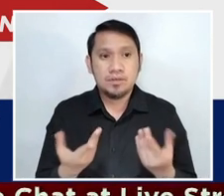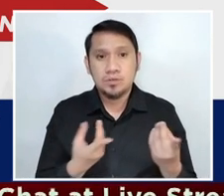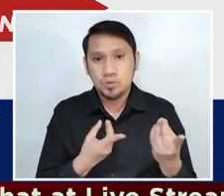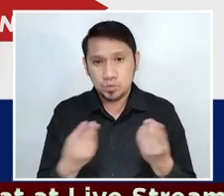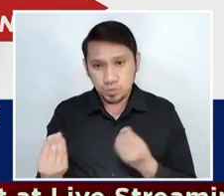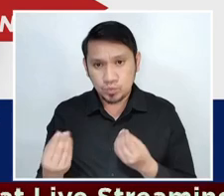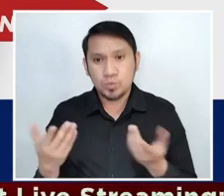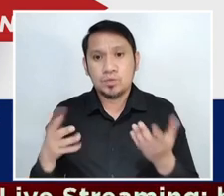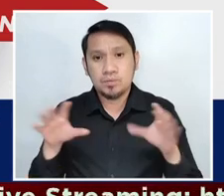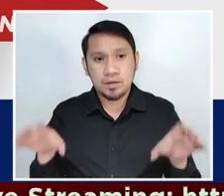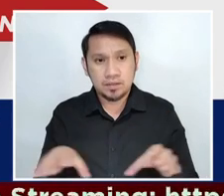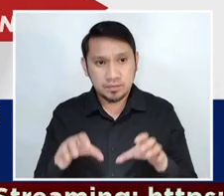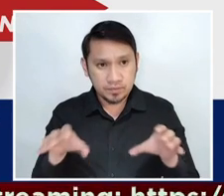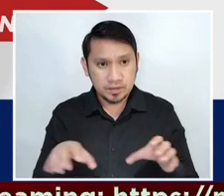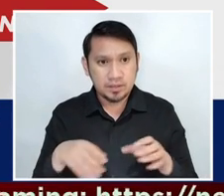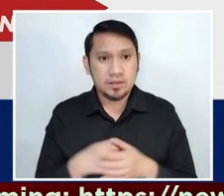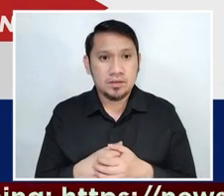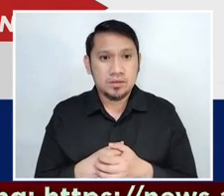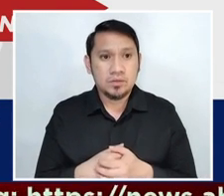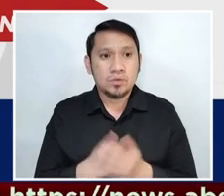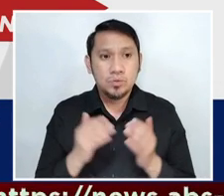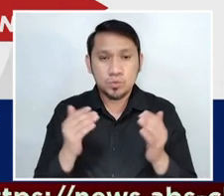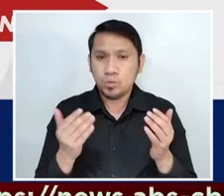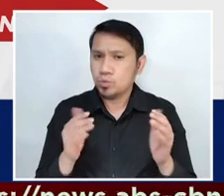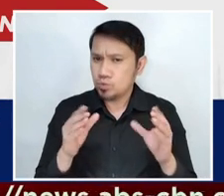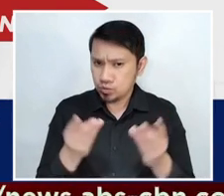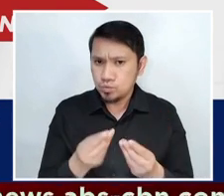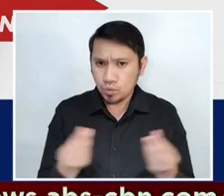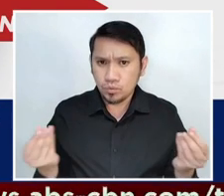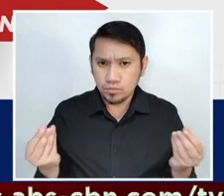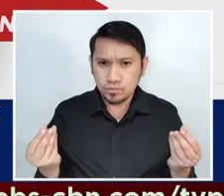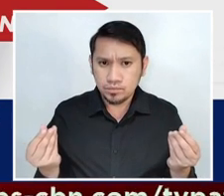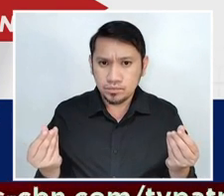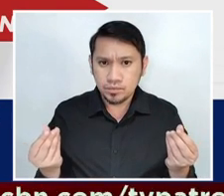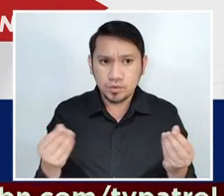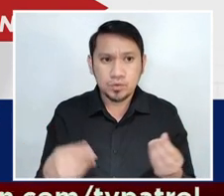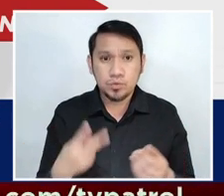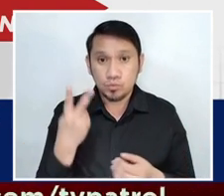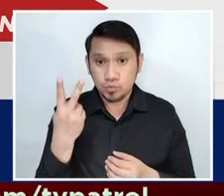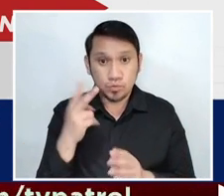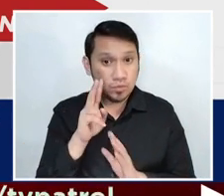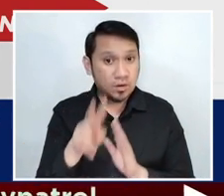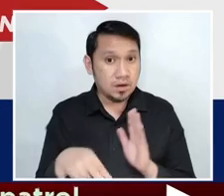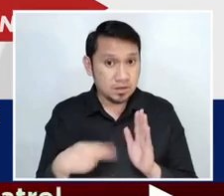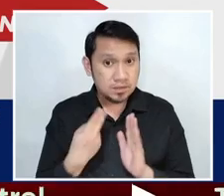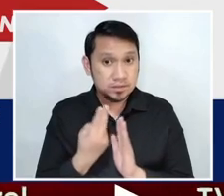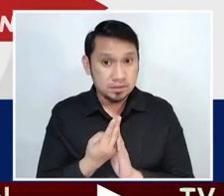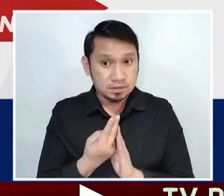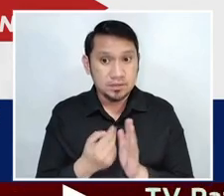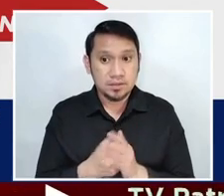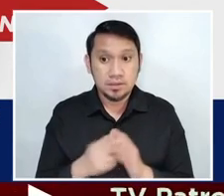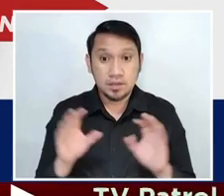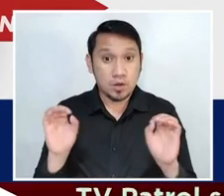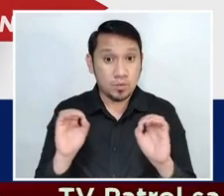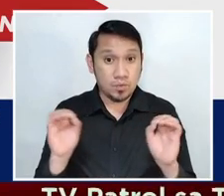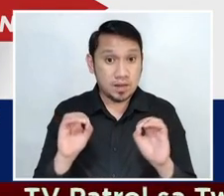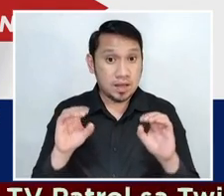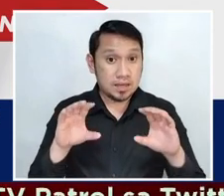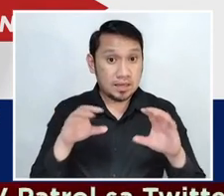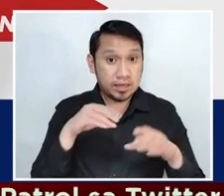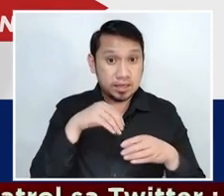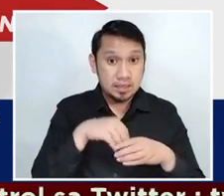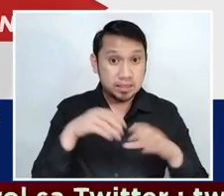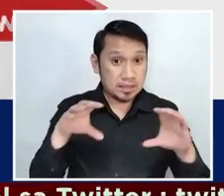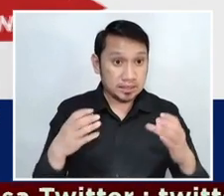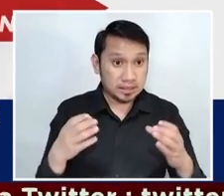ng mga activity para mapunan yung 2 oras na wala sa klase yung mga bata dahil